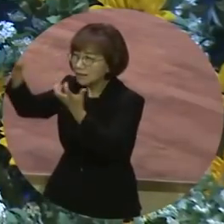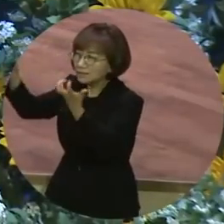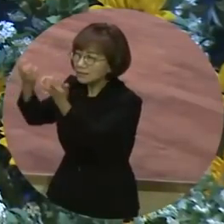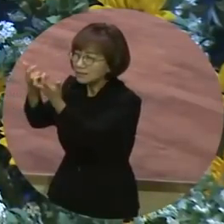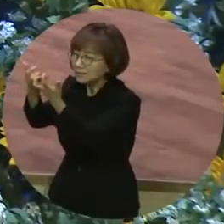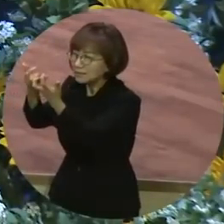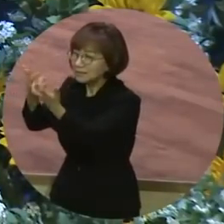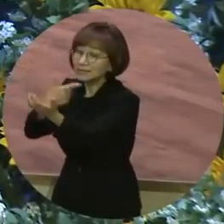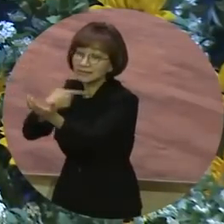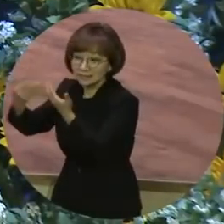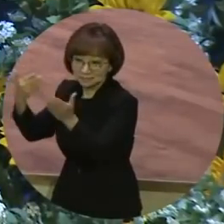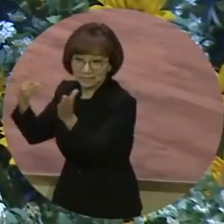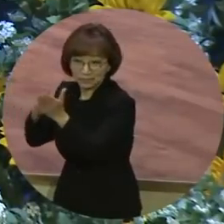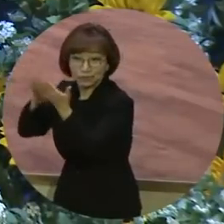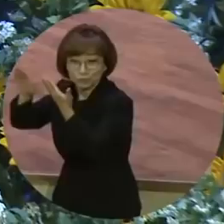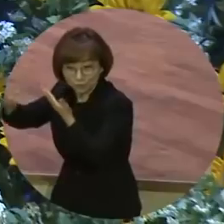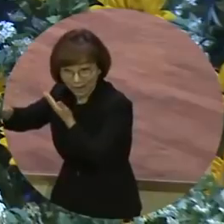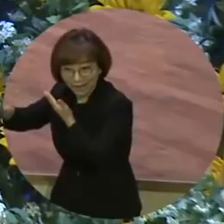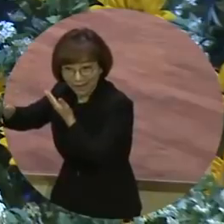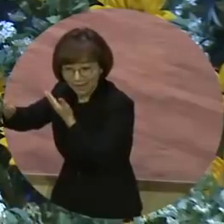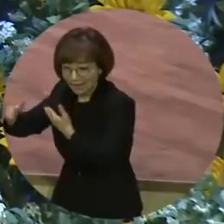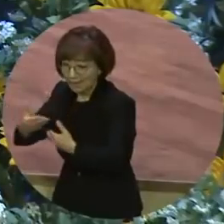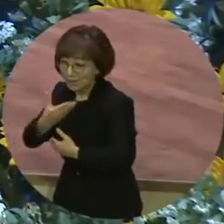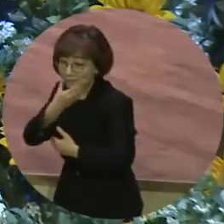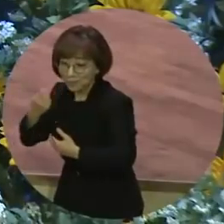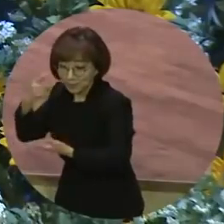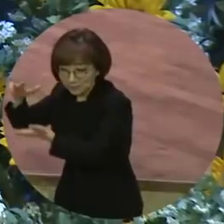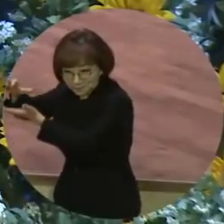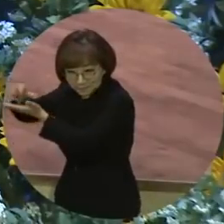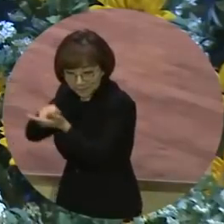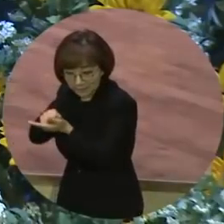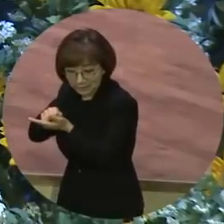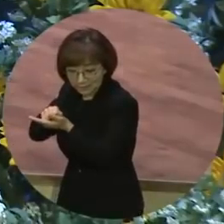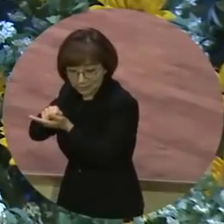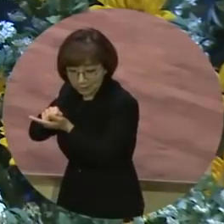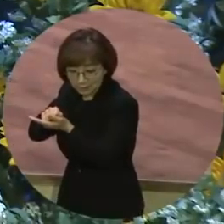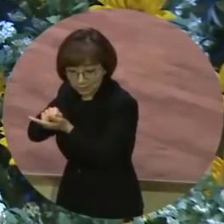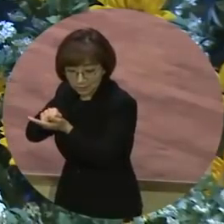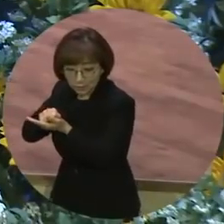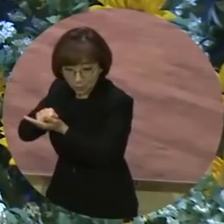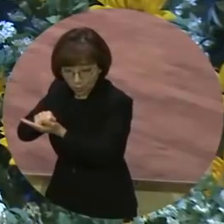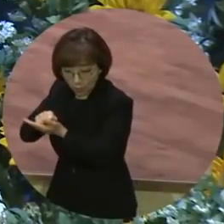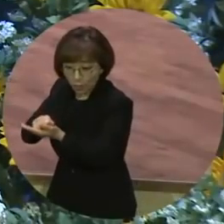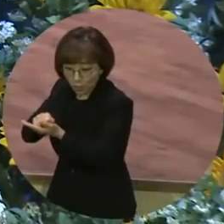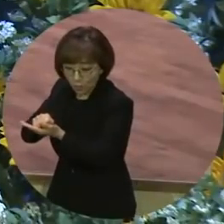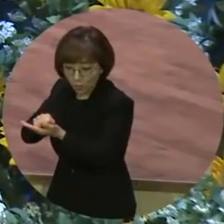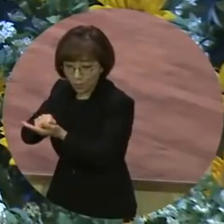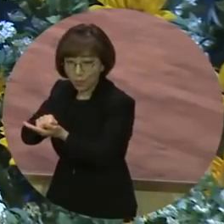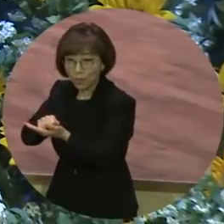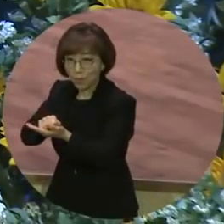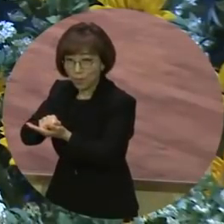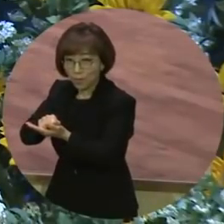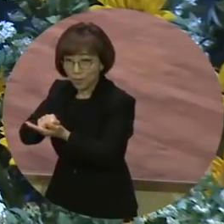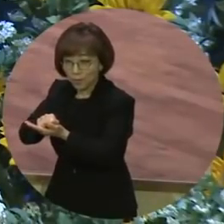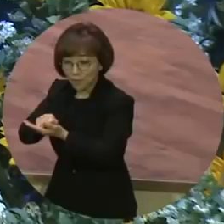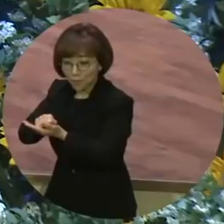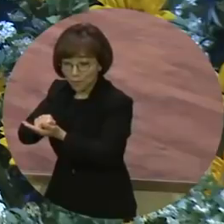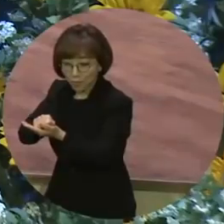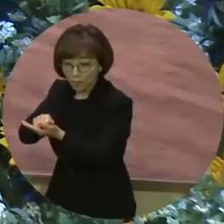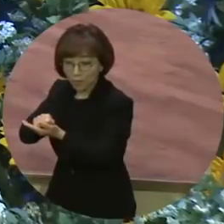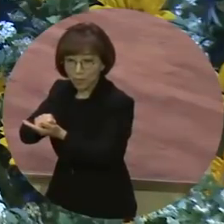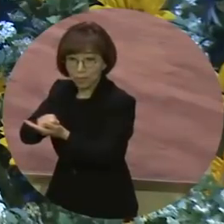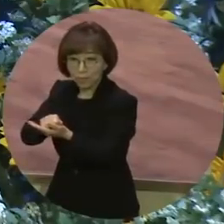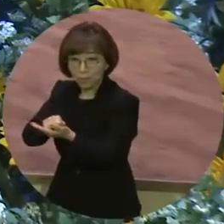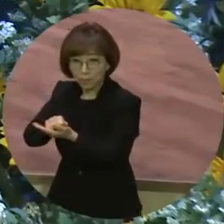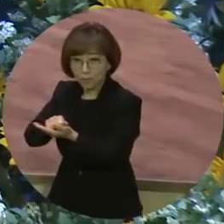그 순간에 이 복음을 받고 이제 이 원래 유대인들이잖아요. 이 오순절이라고